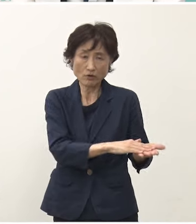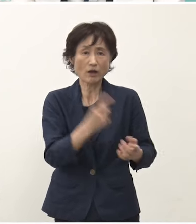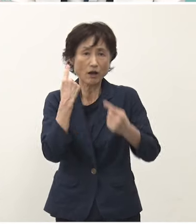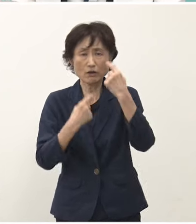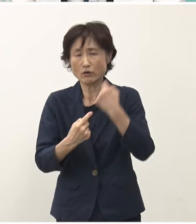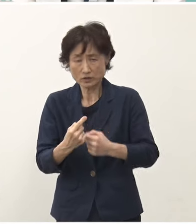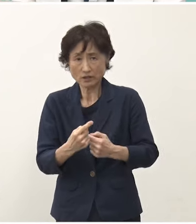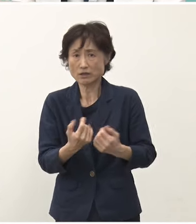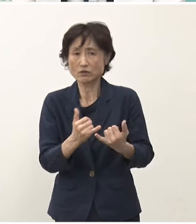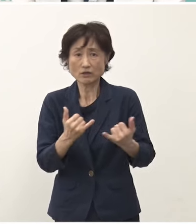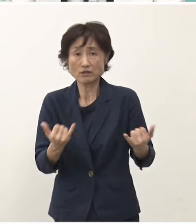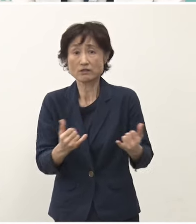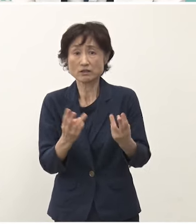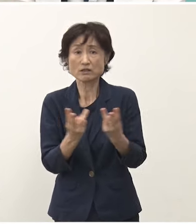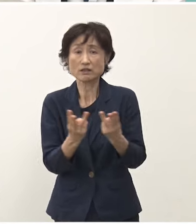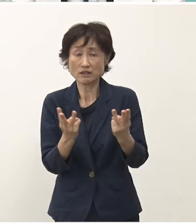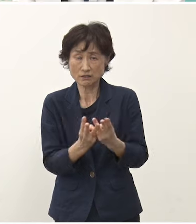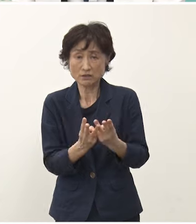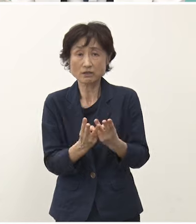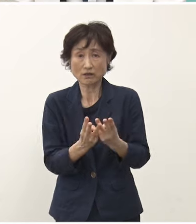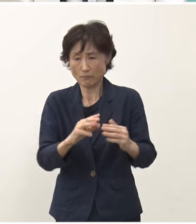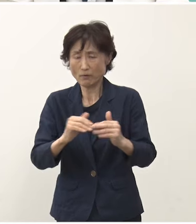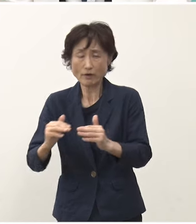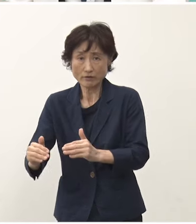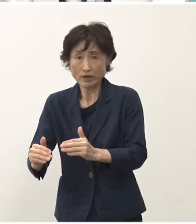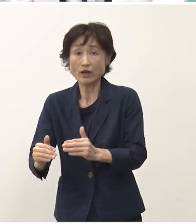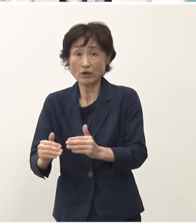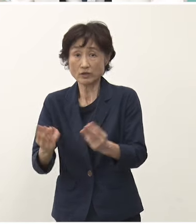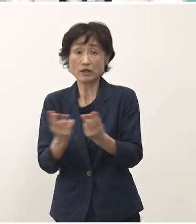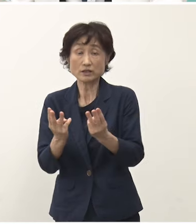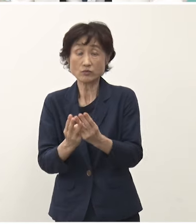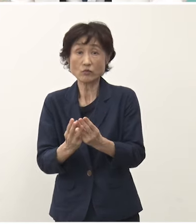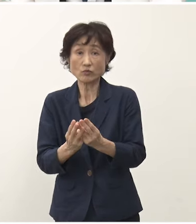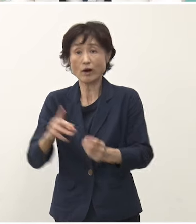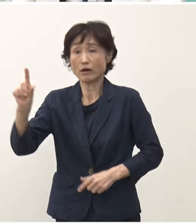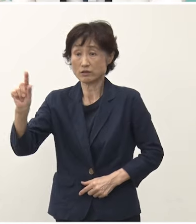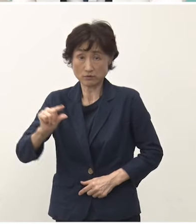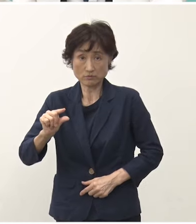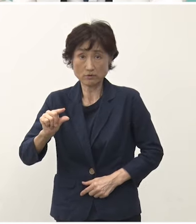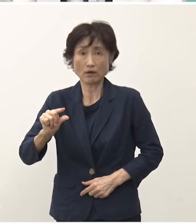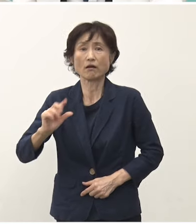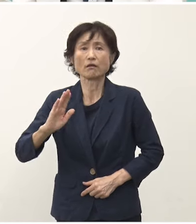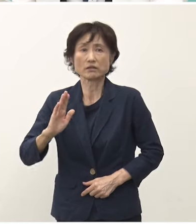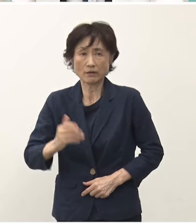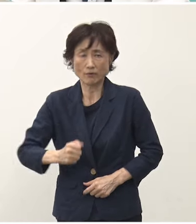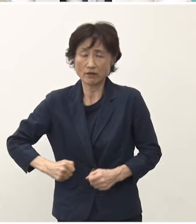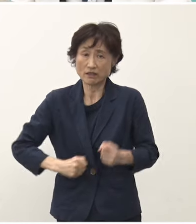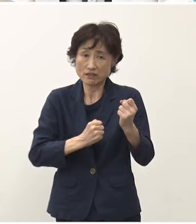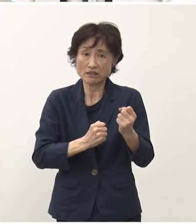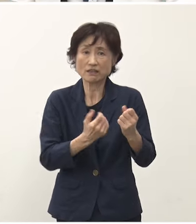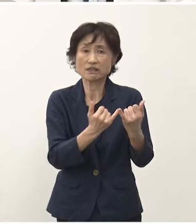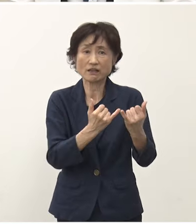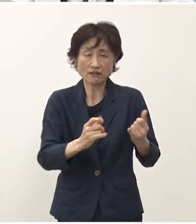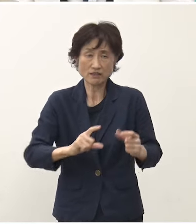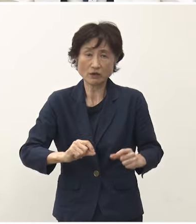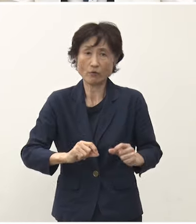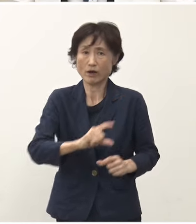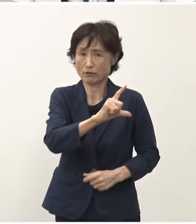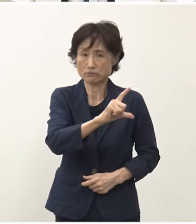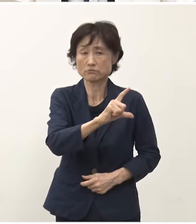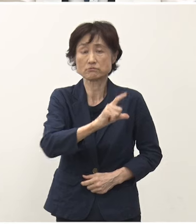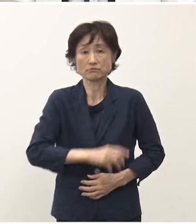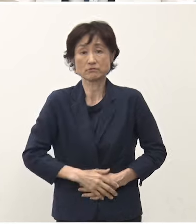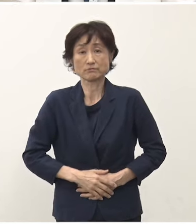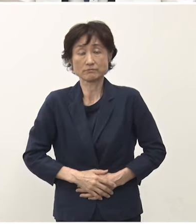や建物被害の全回等は減少する一方で避難者数が増加することを反映いたし